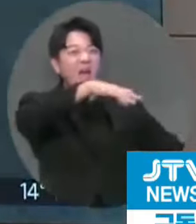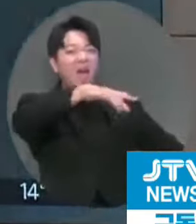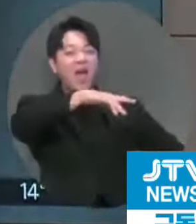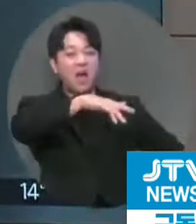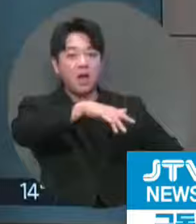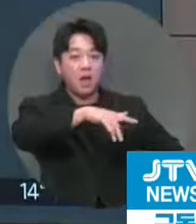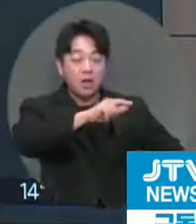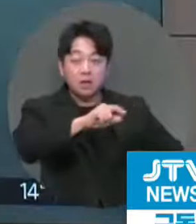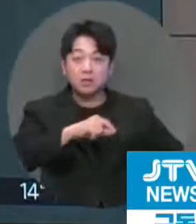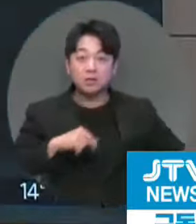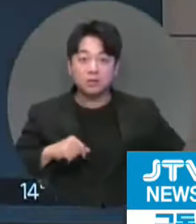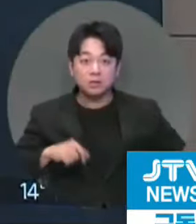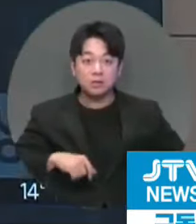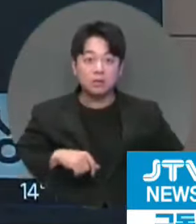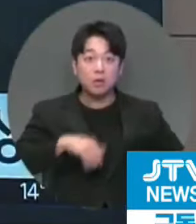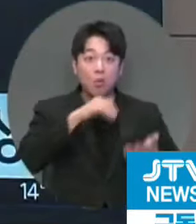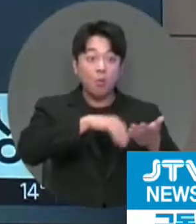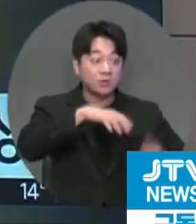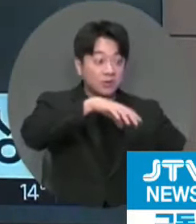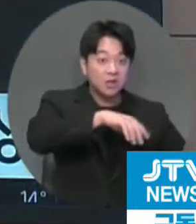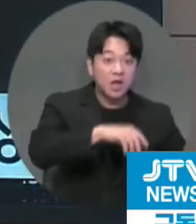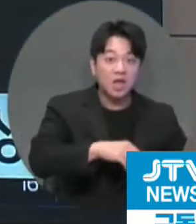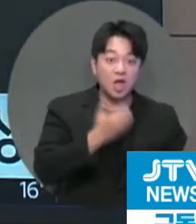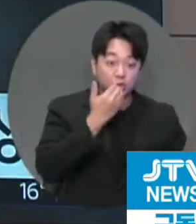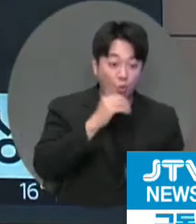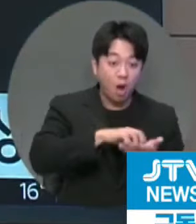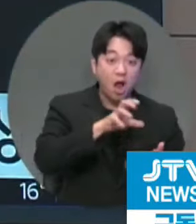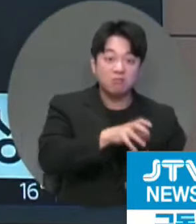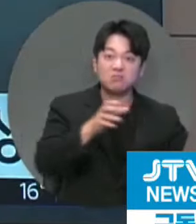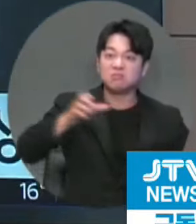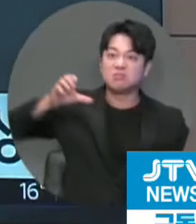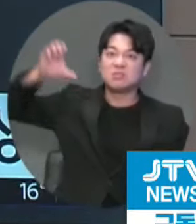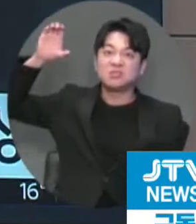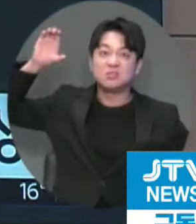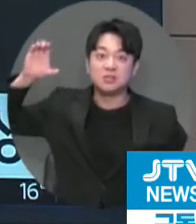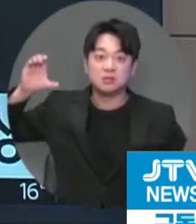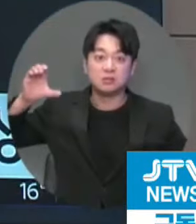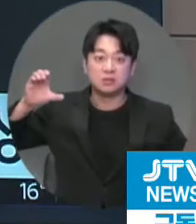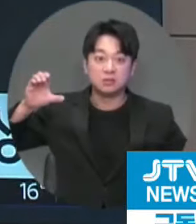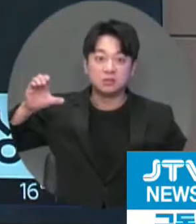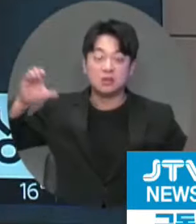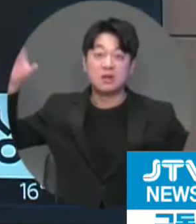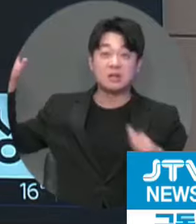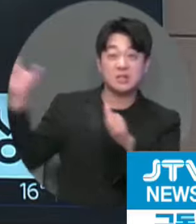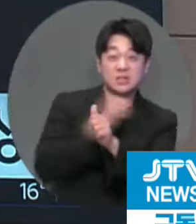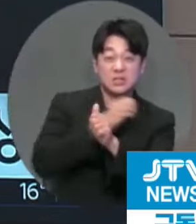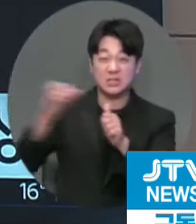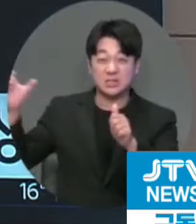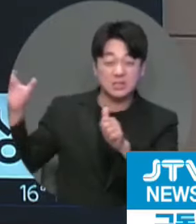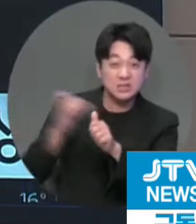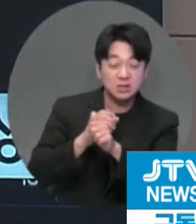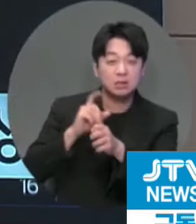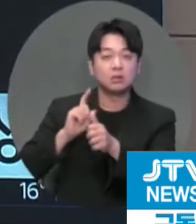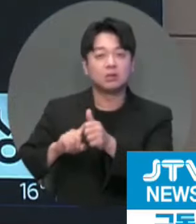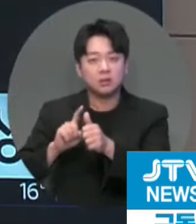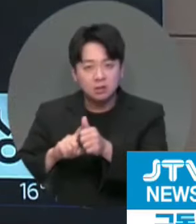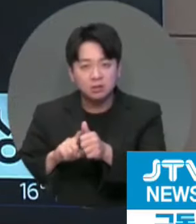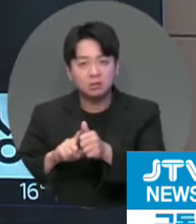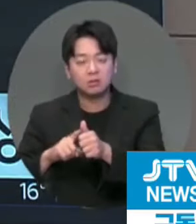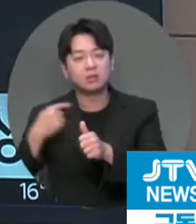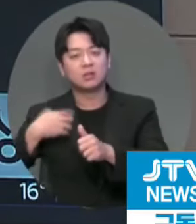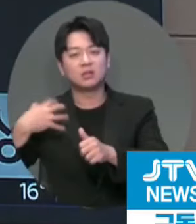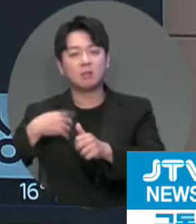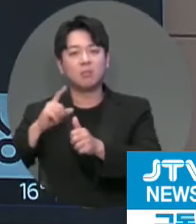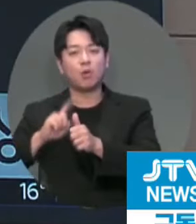이 남성은 공사장에서 벽돌을 집어들어 보호관찰관과 무도실무관에게 달려들었고, 무도실무관은 전치 2주의